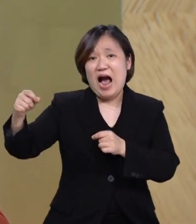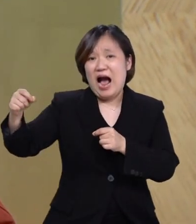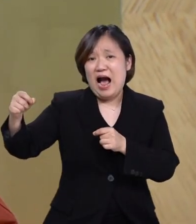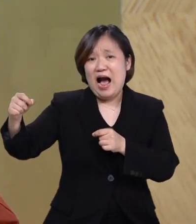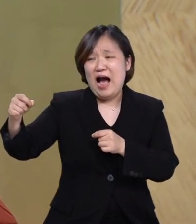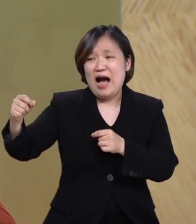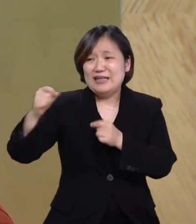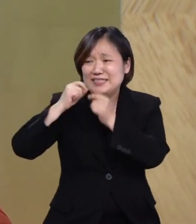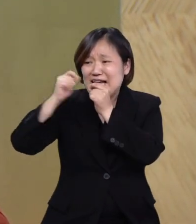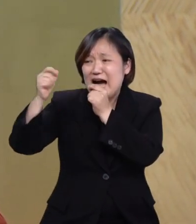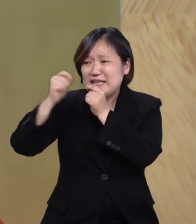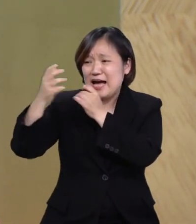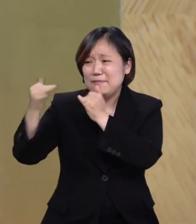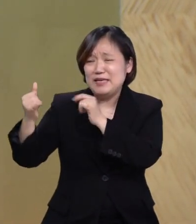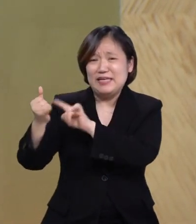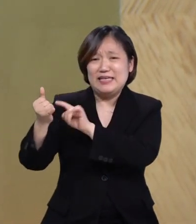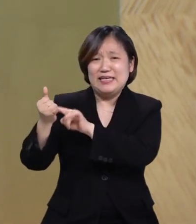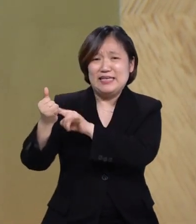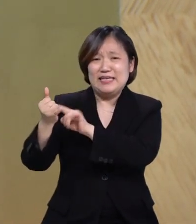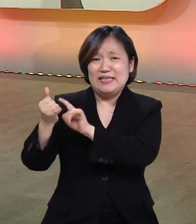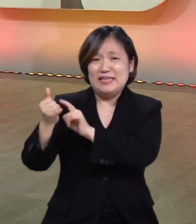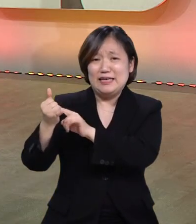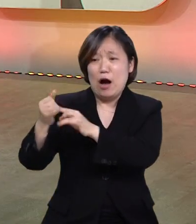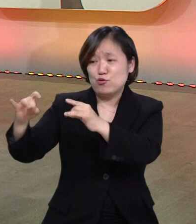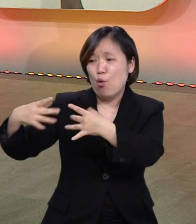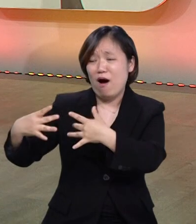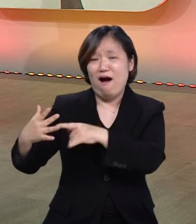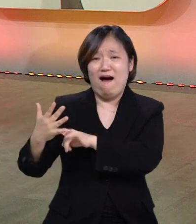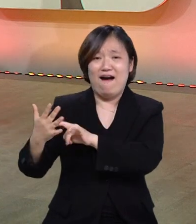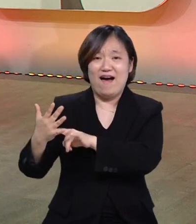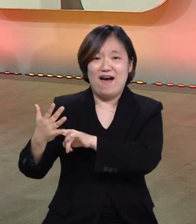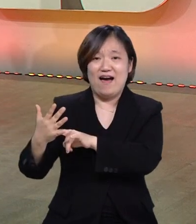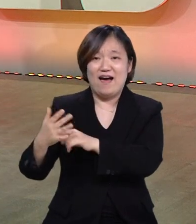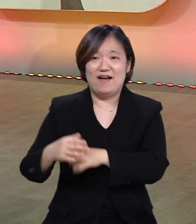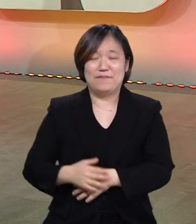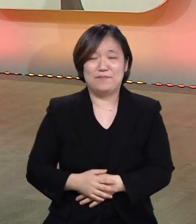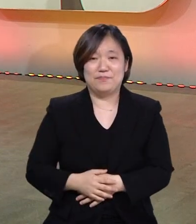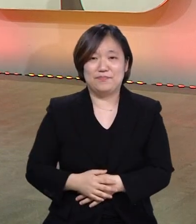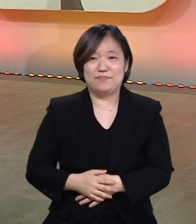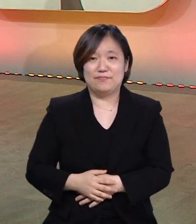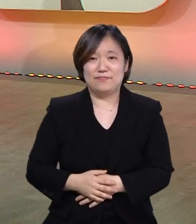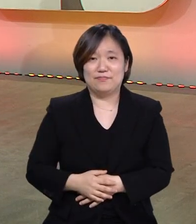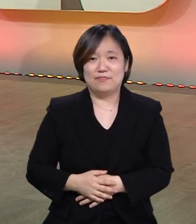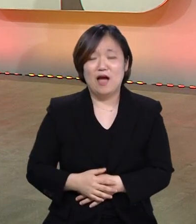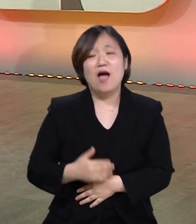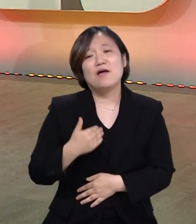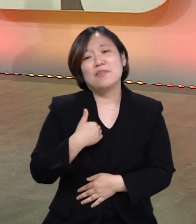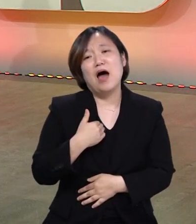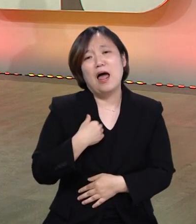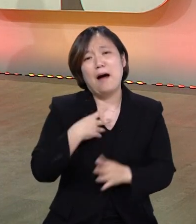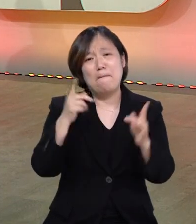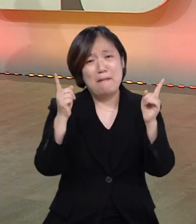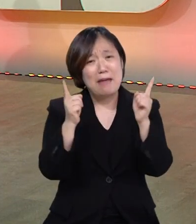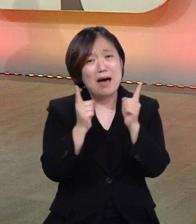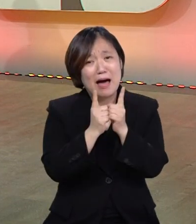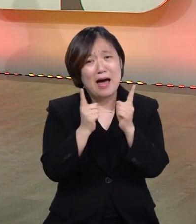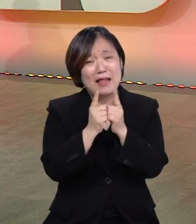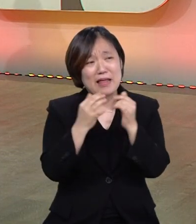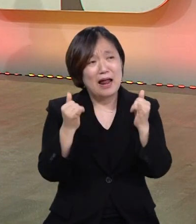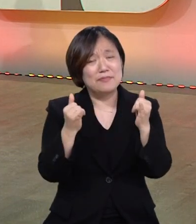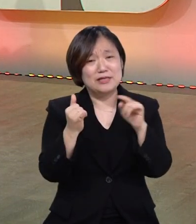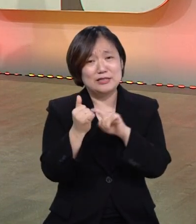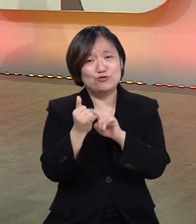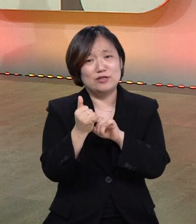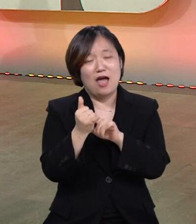종교인들한테 빠지는 수가 있어요 왜냐하면 제가 이렇게 저한테 찾아오신 분들 중에서 상담하다